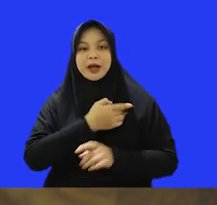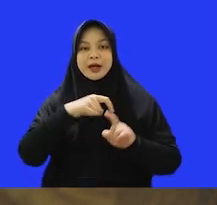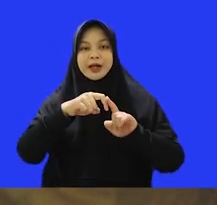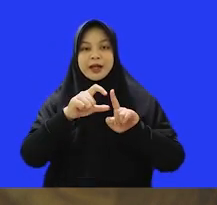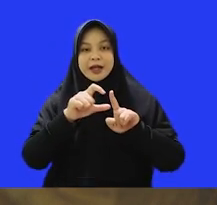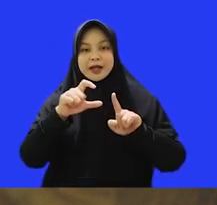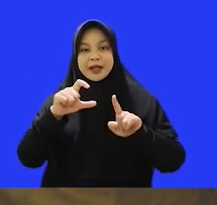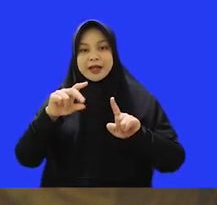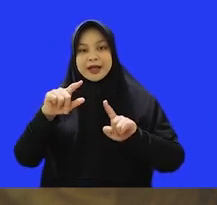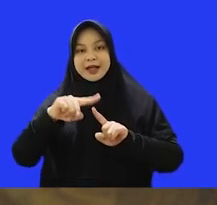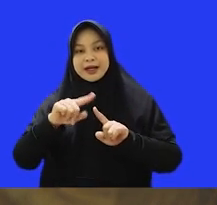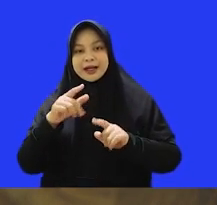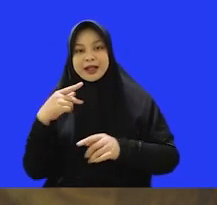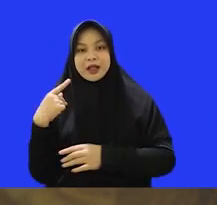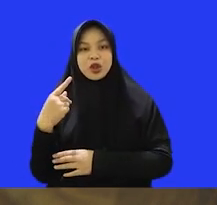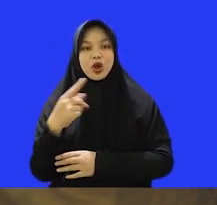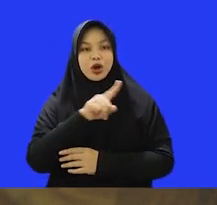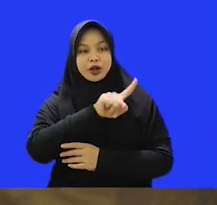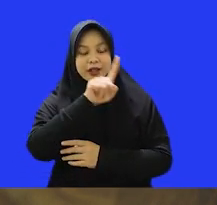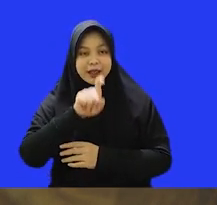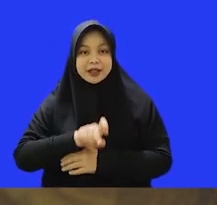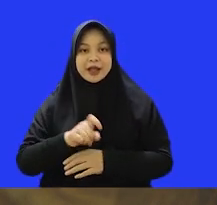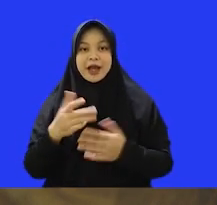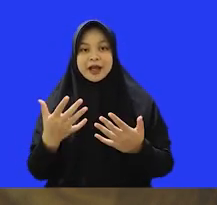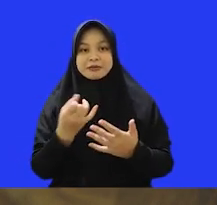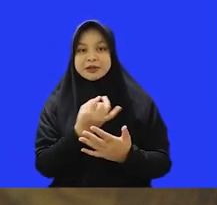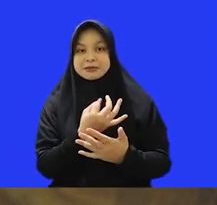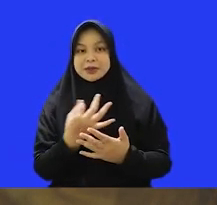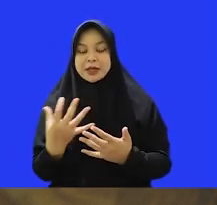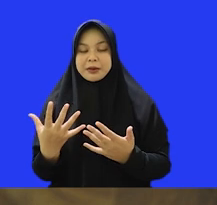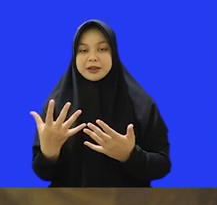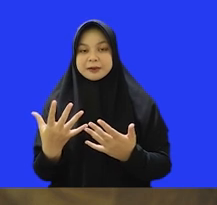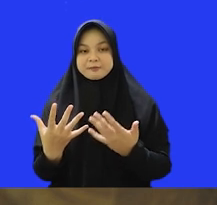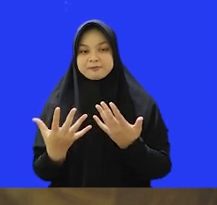korban KDRT. Tolong ditanyakan beberapa hal